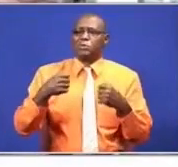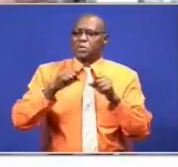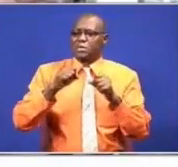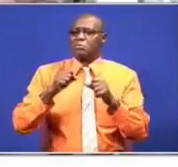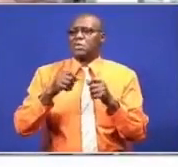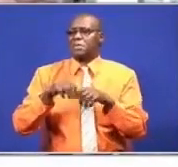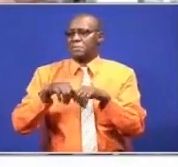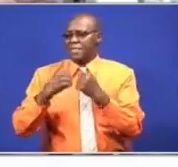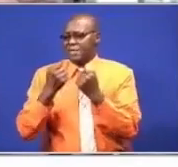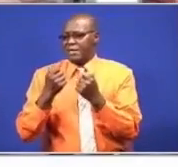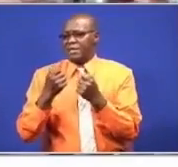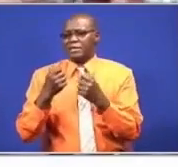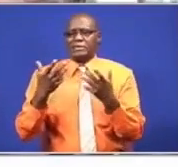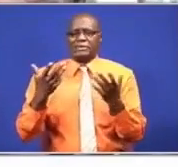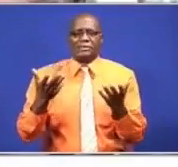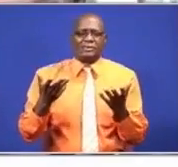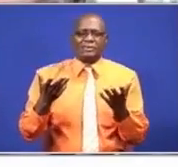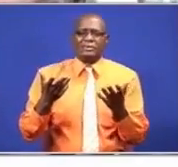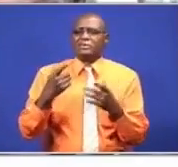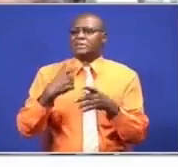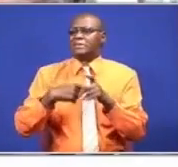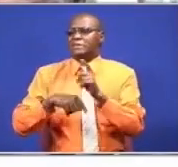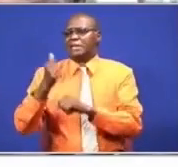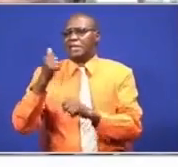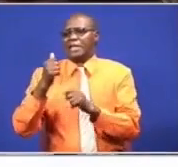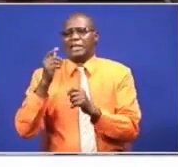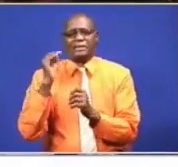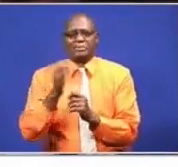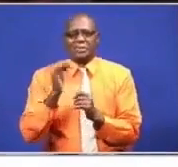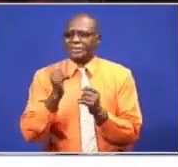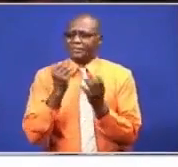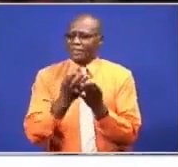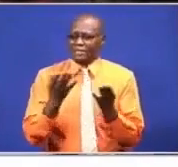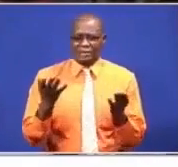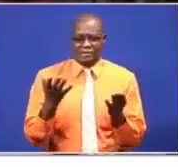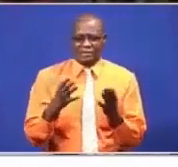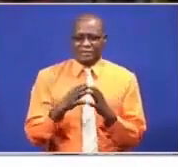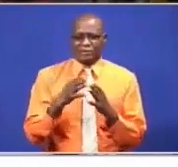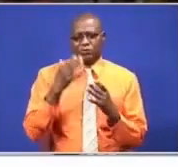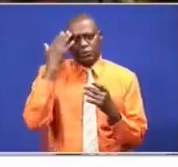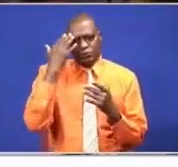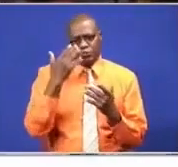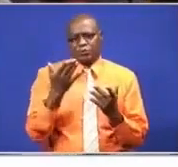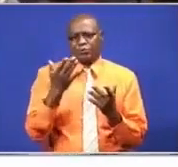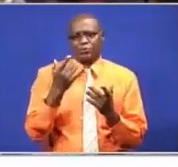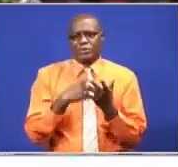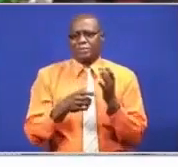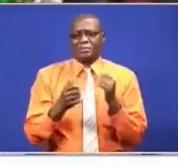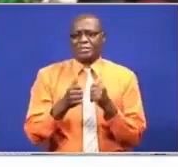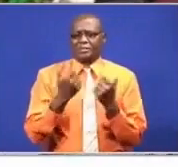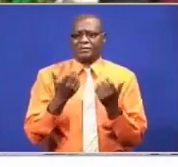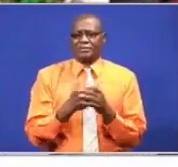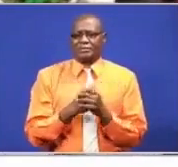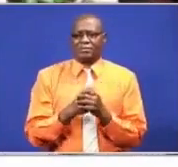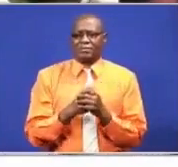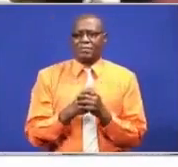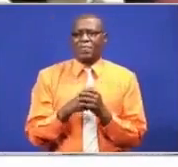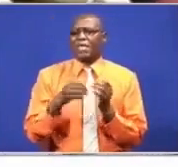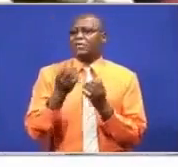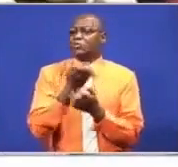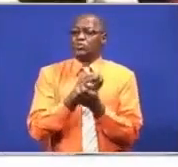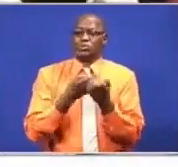wanakuuzia tu vile wanafikiria. So Kenya hata hatujui tunaelekea wapi. Hali ya uchumi kidogo uchumi imekuwa